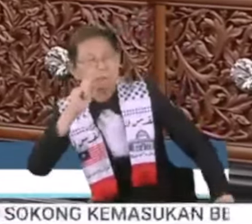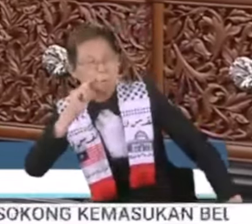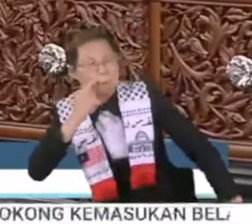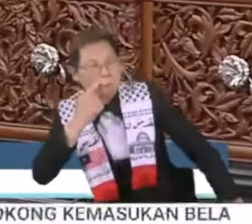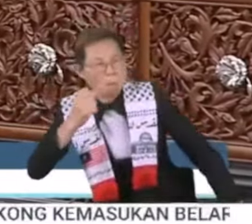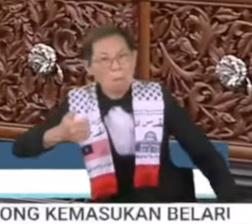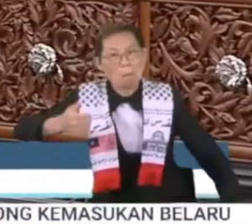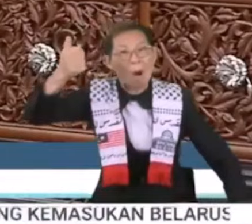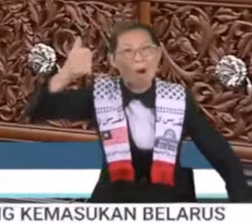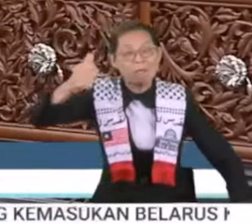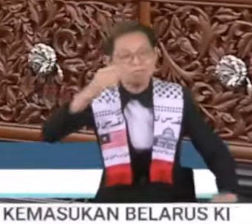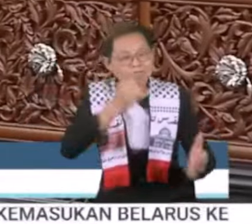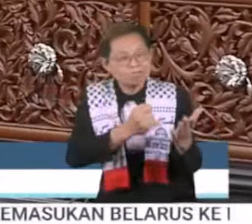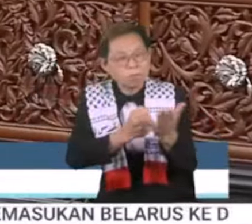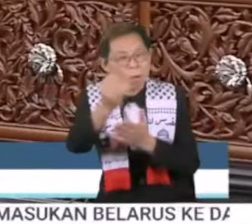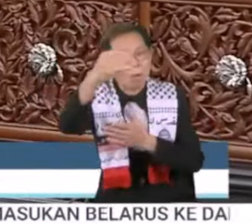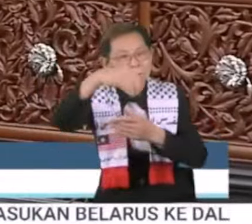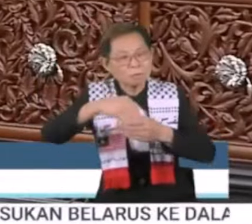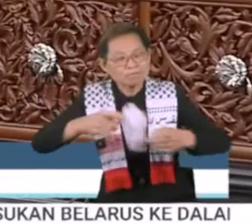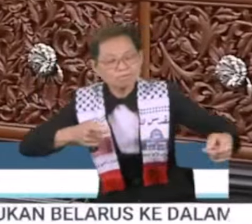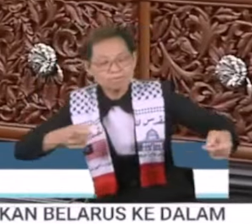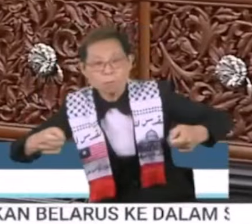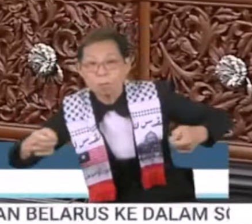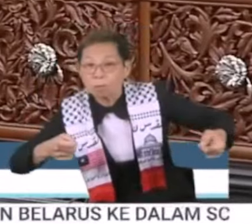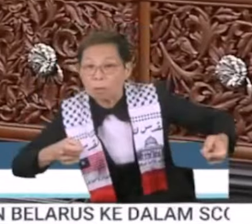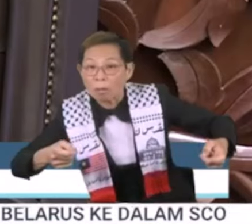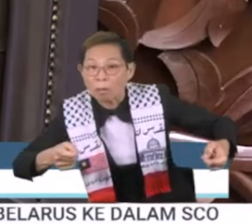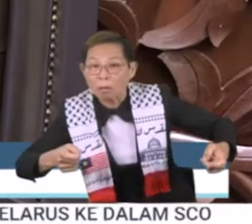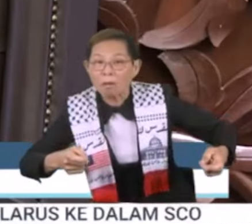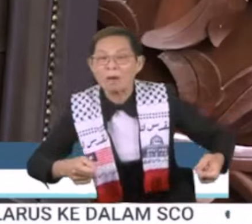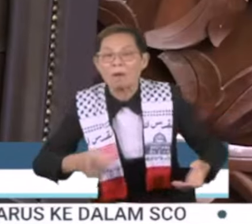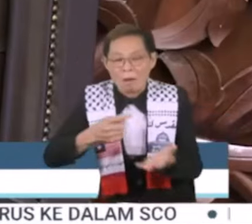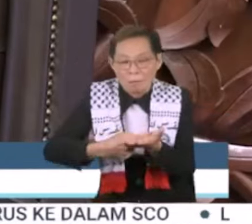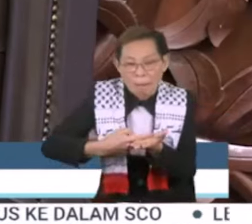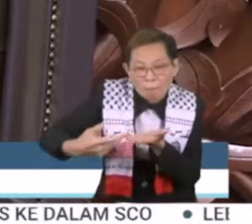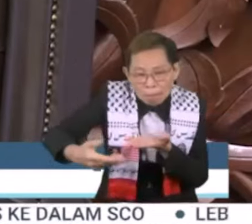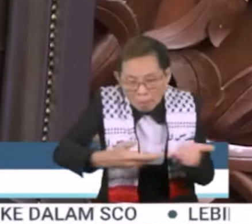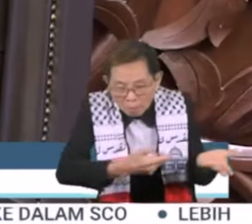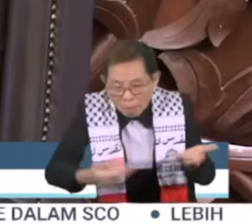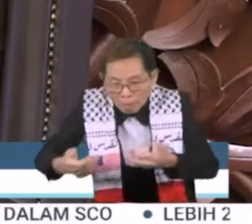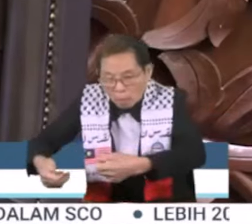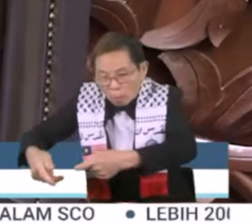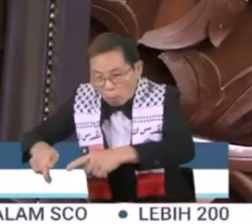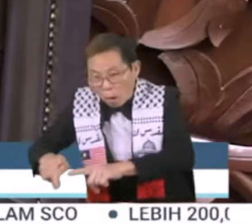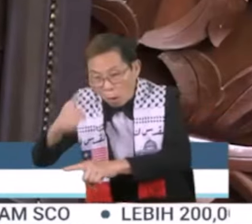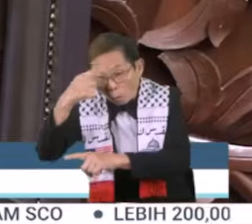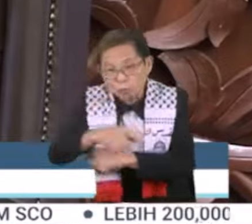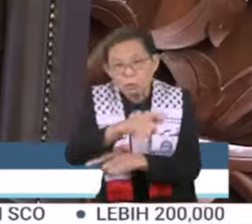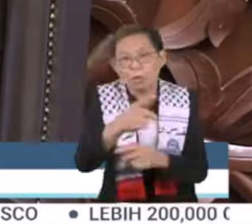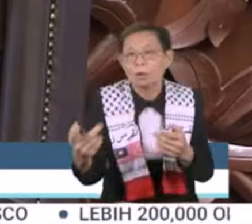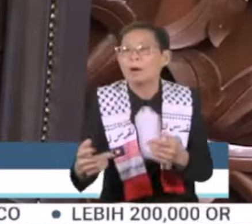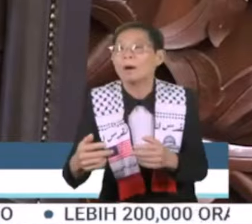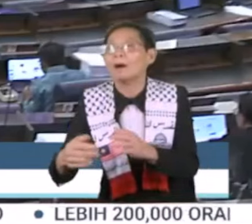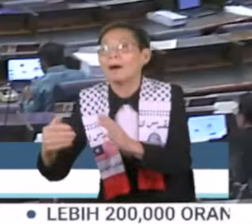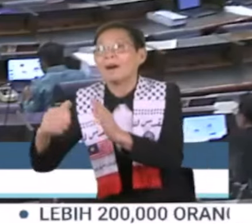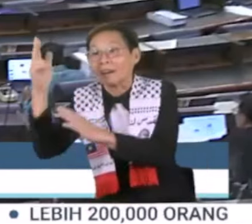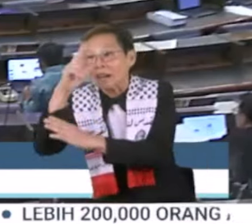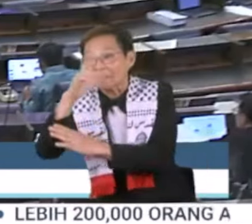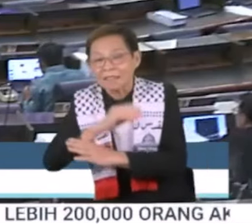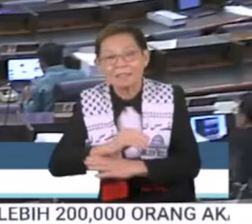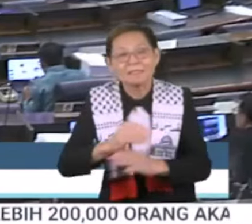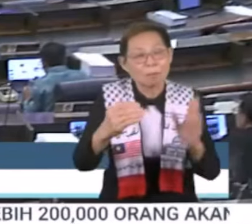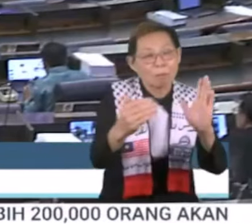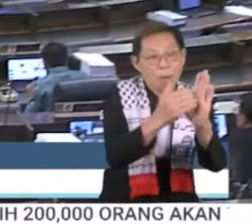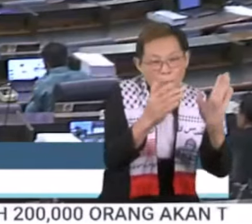kerajaan mengutamakan ketelusan dalam pentadbiran. Ruang perbahasan itu juga membuka peluang untuk kedua-dua pihak menjalankan semak